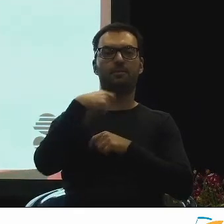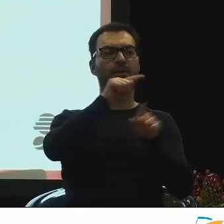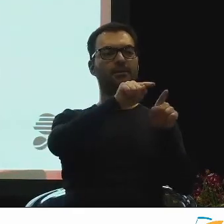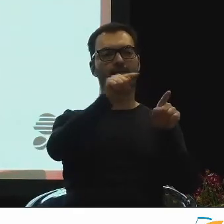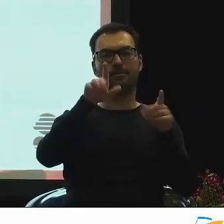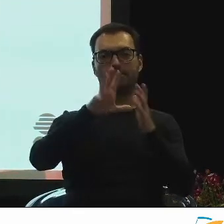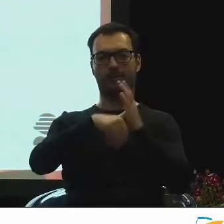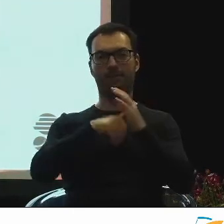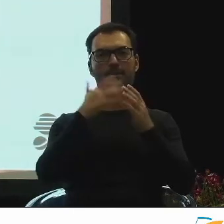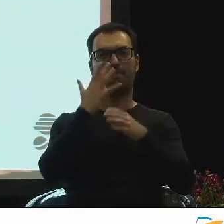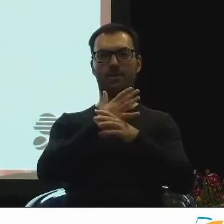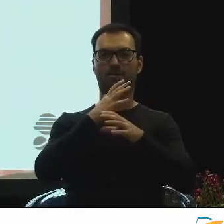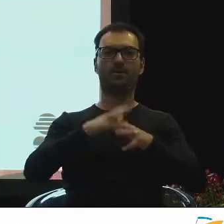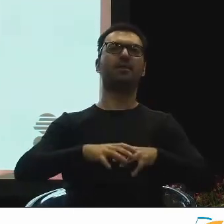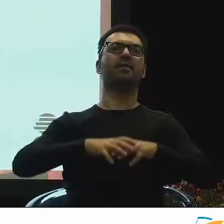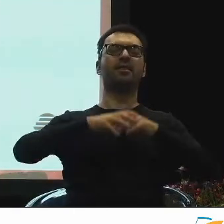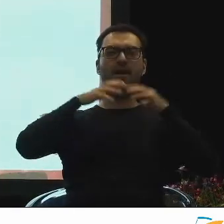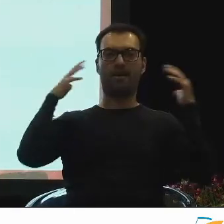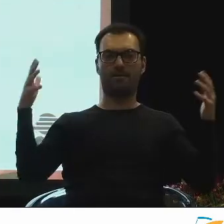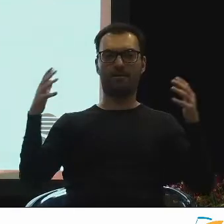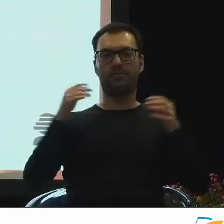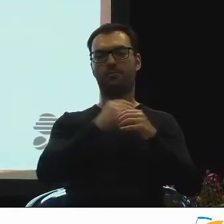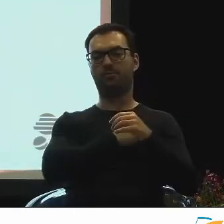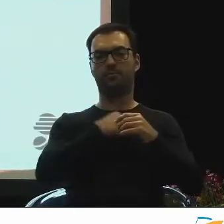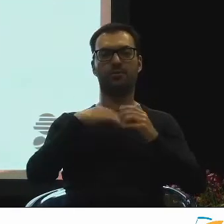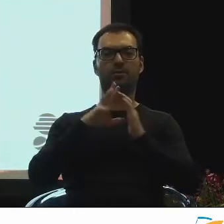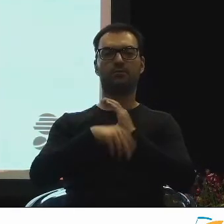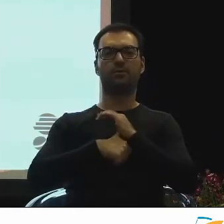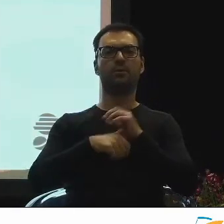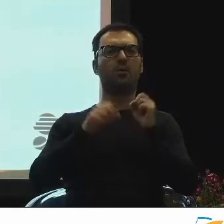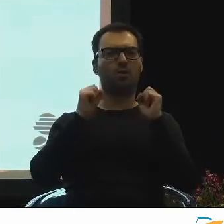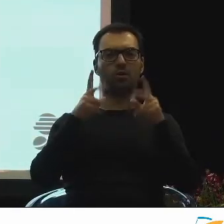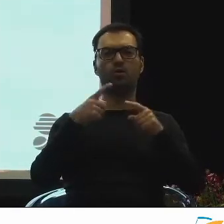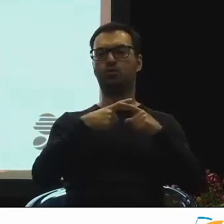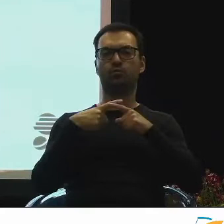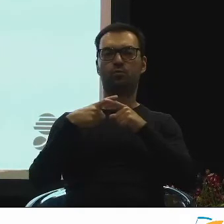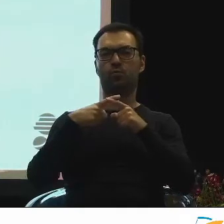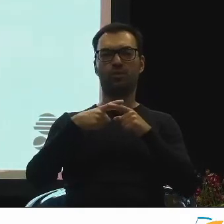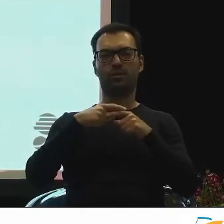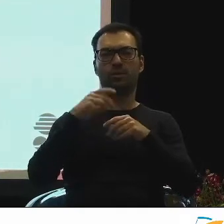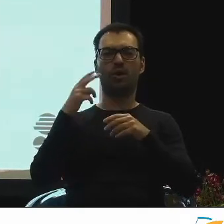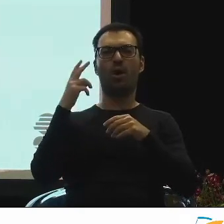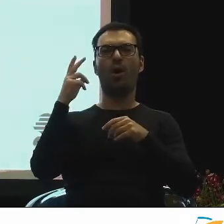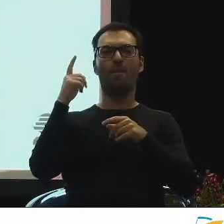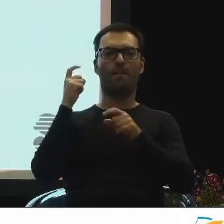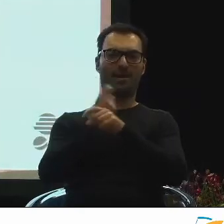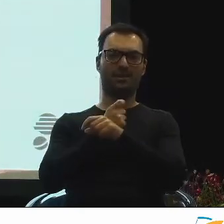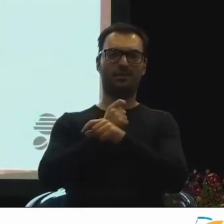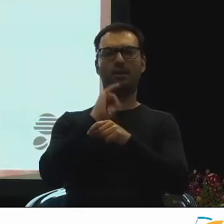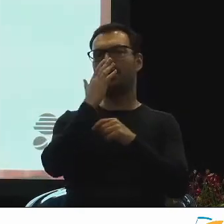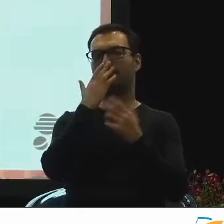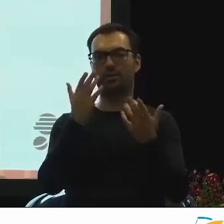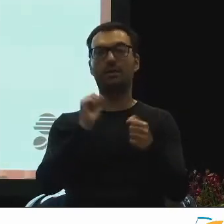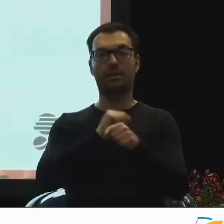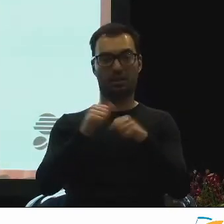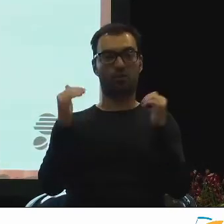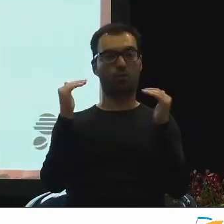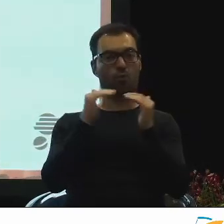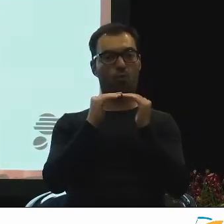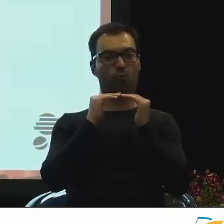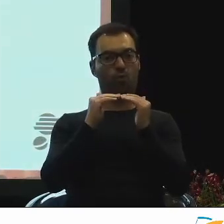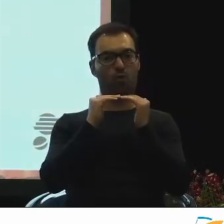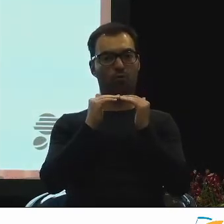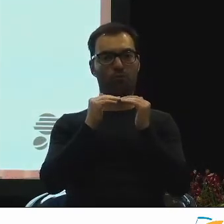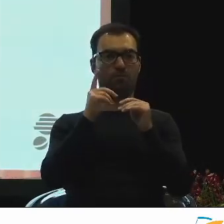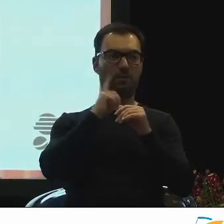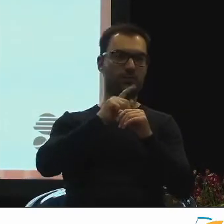prezydentów miast, 50 największych polskich miast, jak wygląda sytuacja w spółkach komunalnych. Czyli czy tam jest realizowany parytet bądź